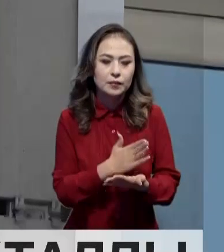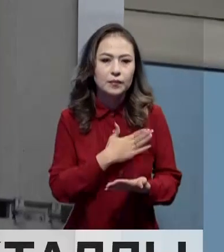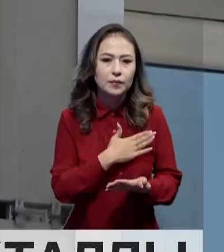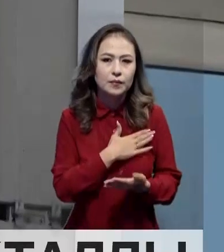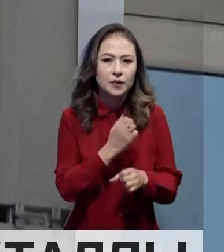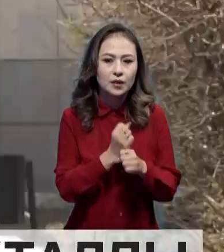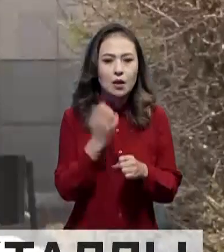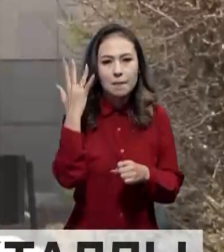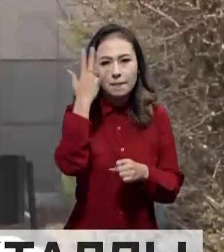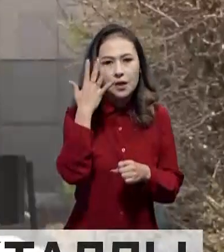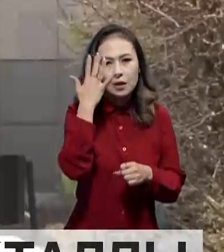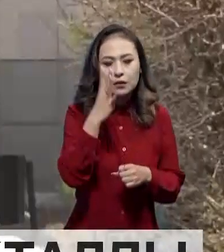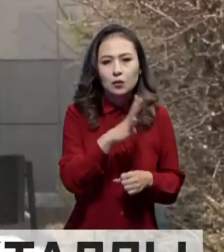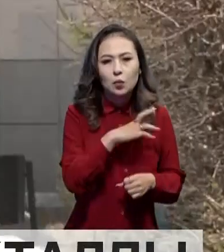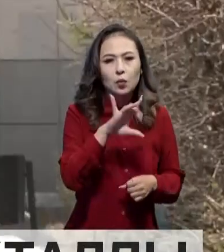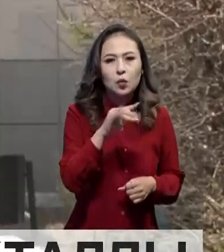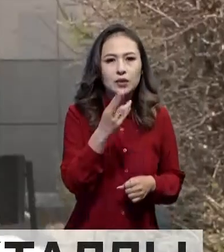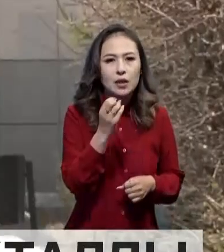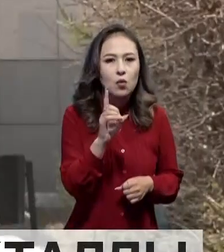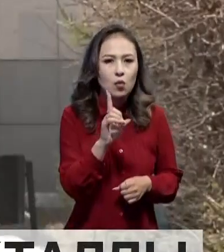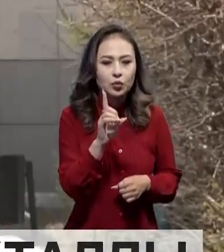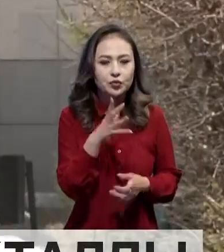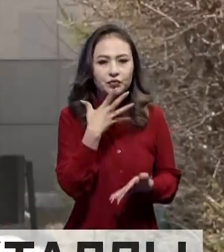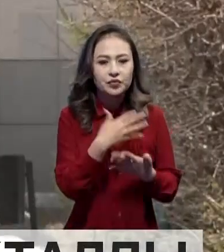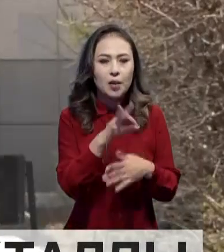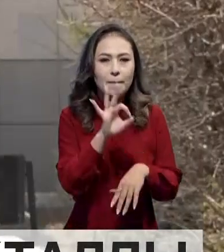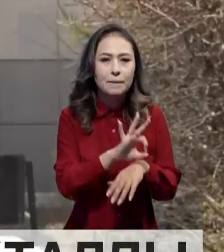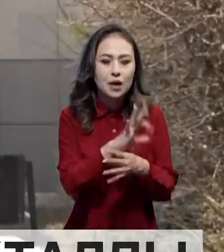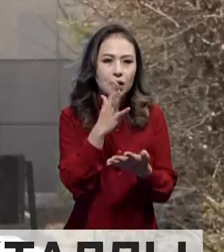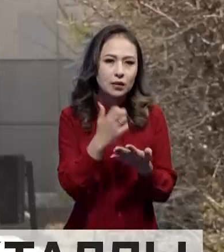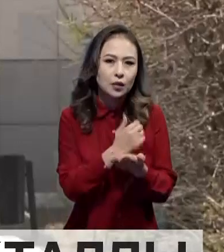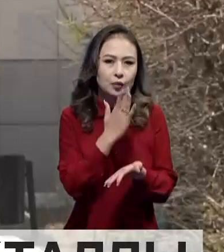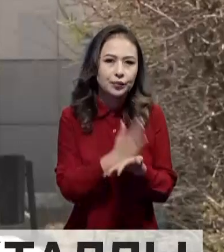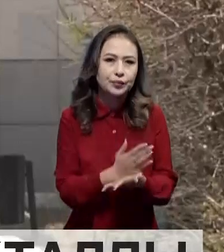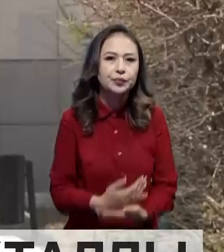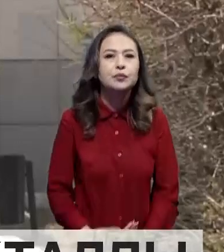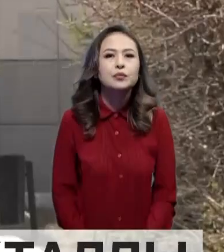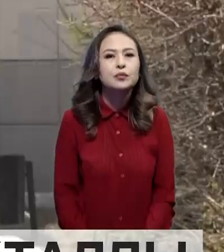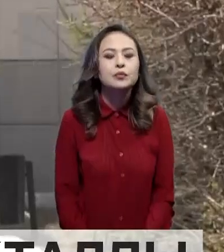мақсатымыз осы бруцеллезге мен ауыратын малды анықтау болып есептеледі.